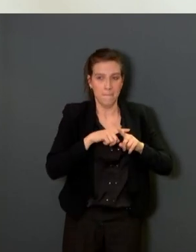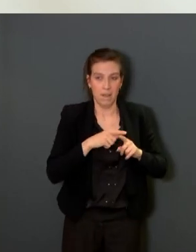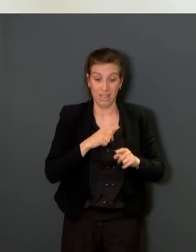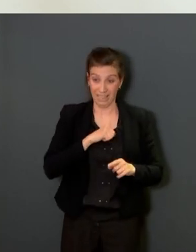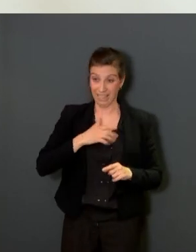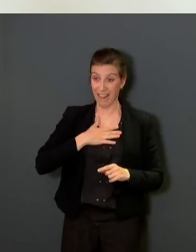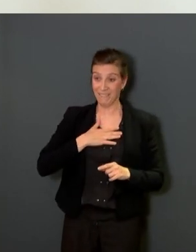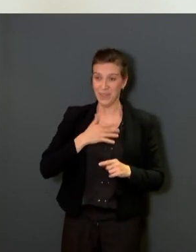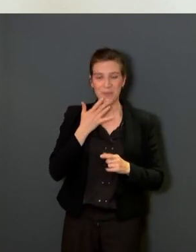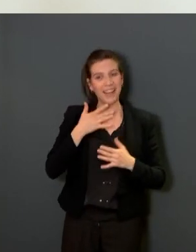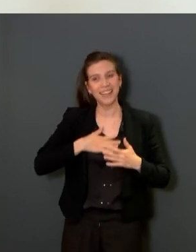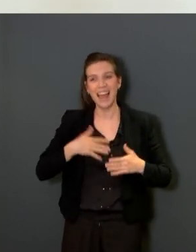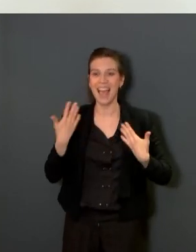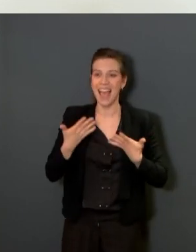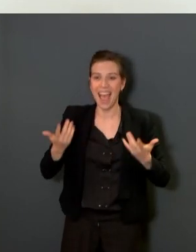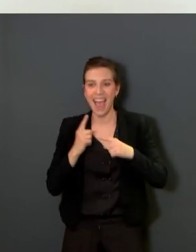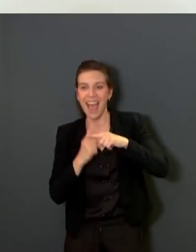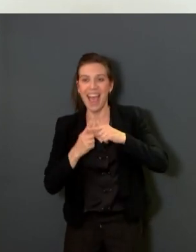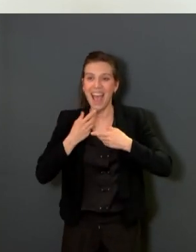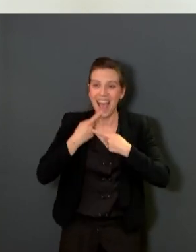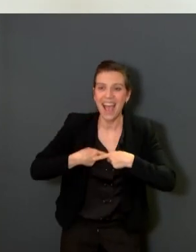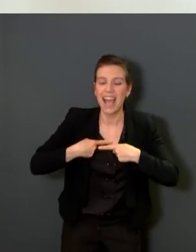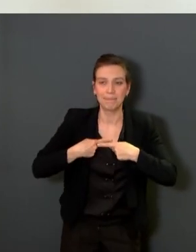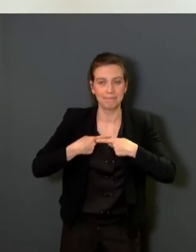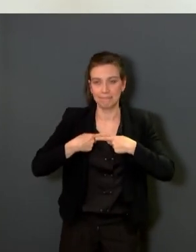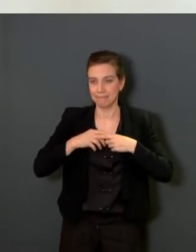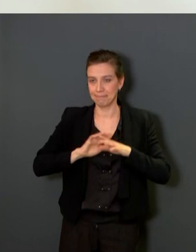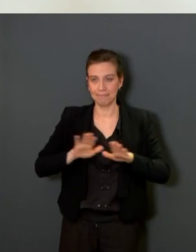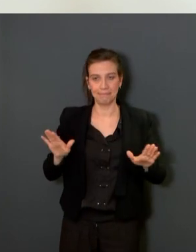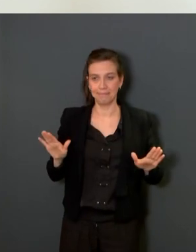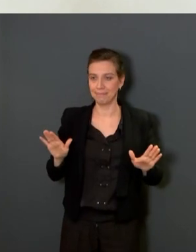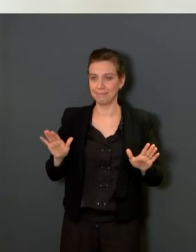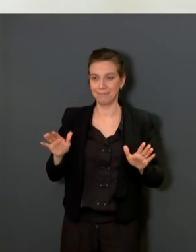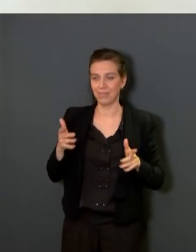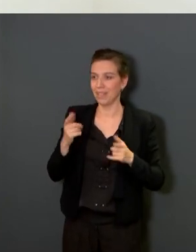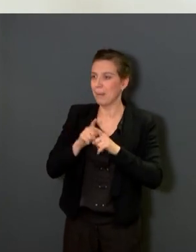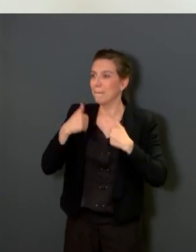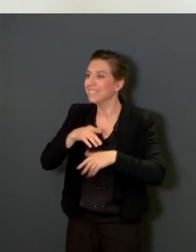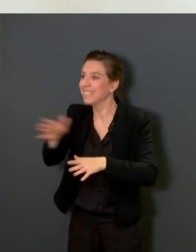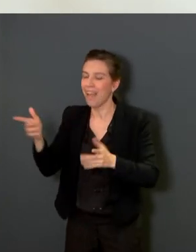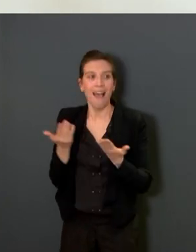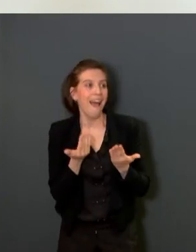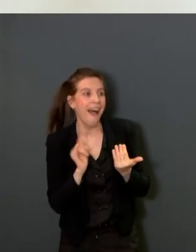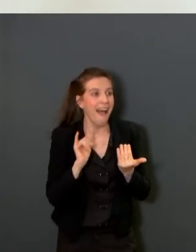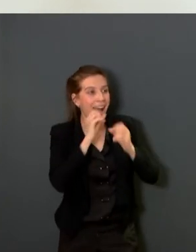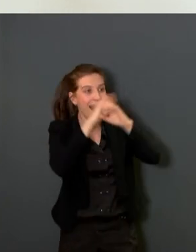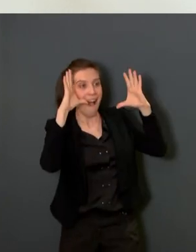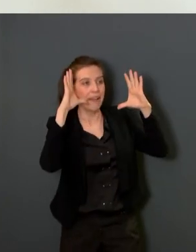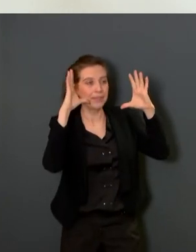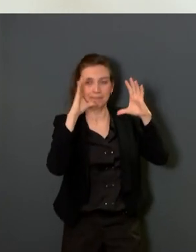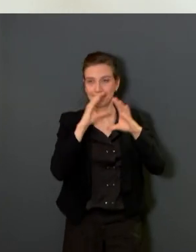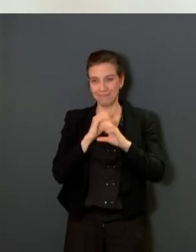zijn die gehoopt hadden op een andere beslissing. Ik blijf ervan overtuigd dat het moment waarin